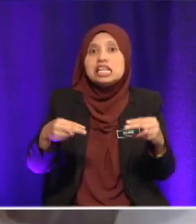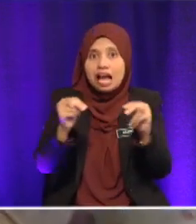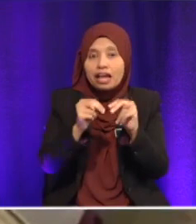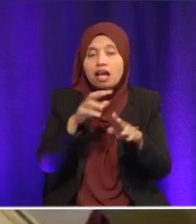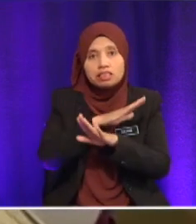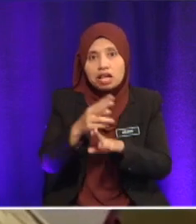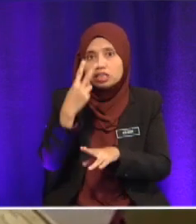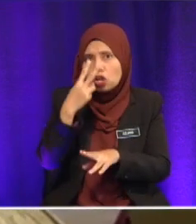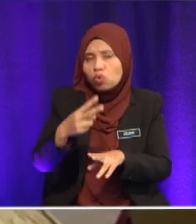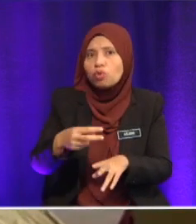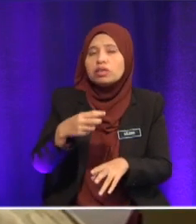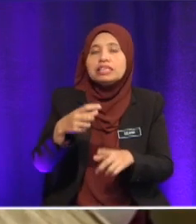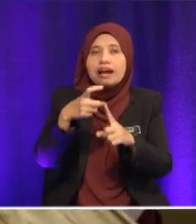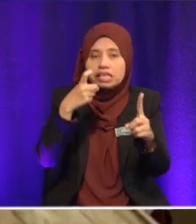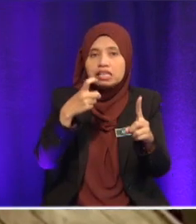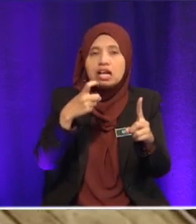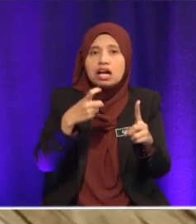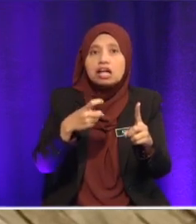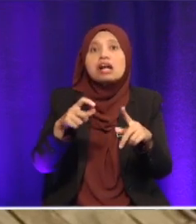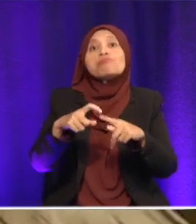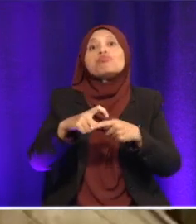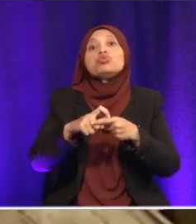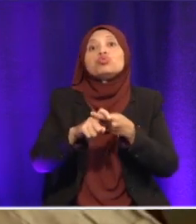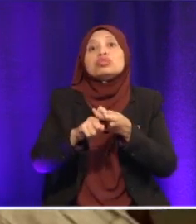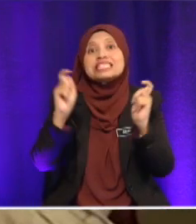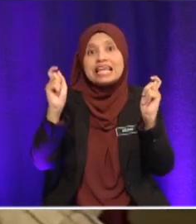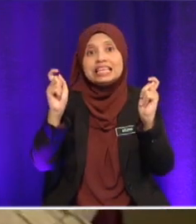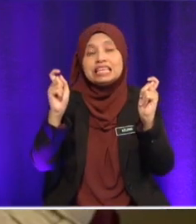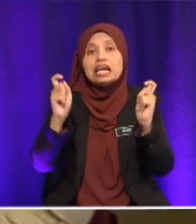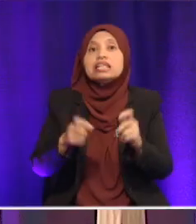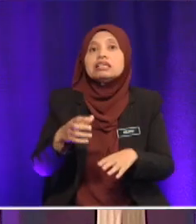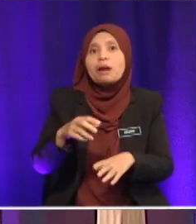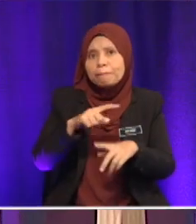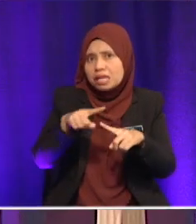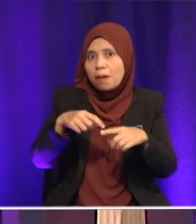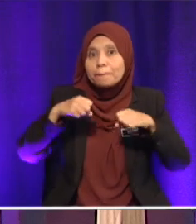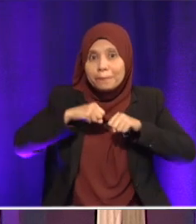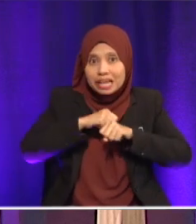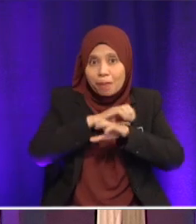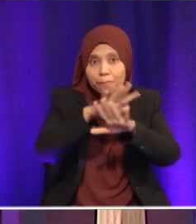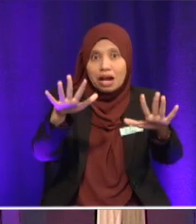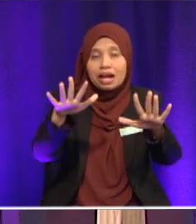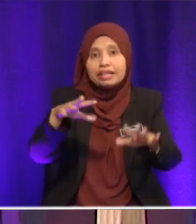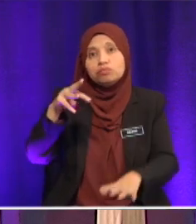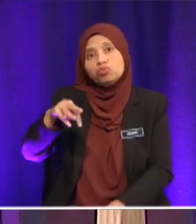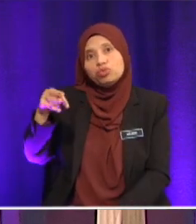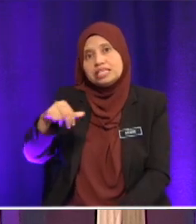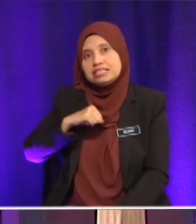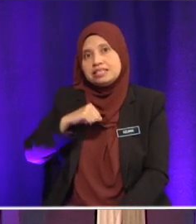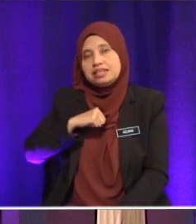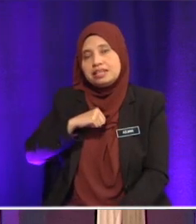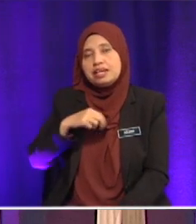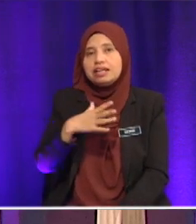kepada keputusan tetapi kita melihat kepada perkembangan murid itu sendiri dan kita melihat juga